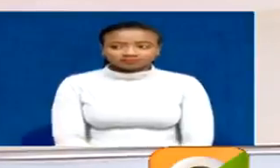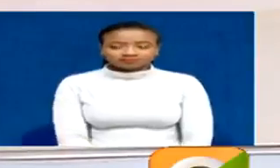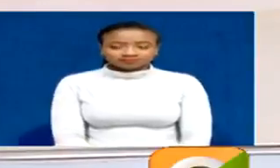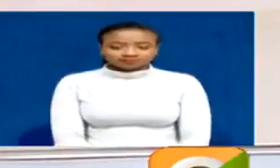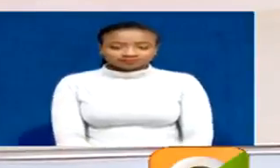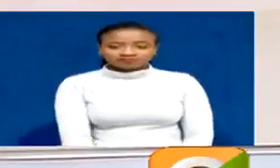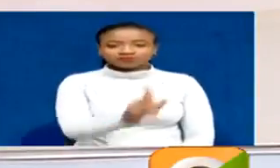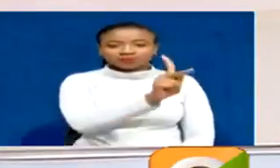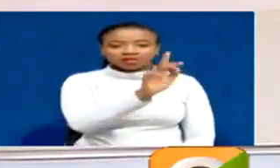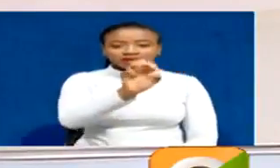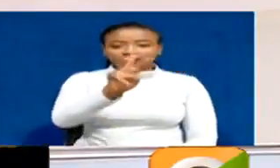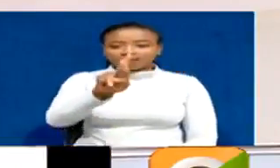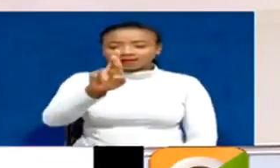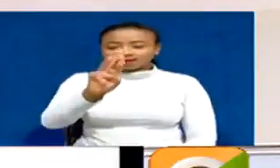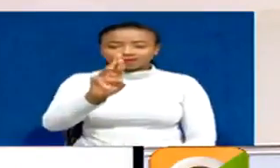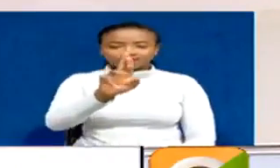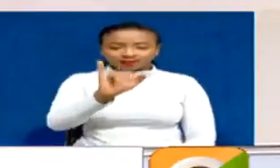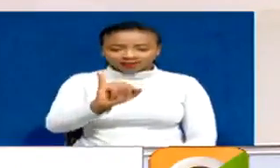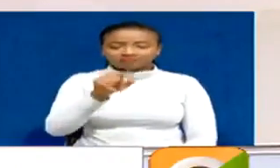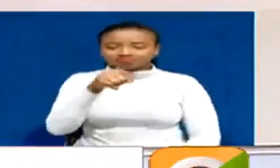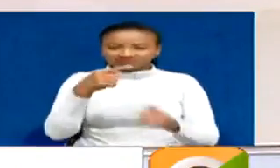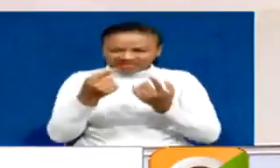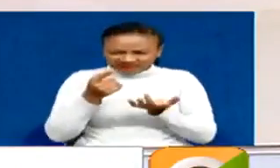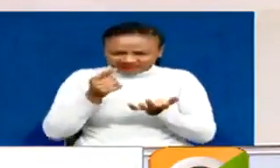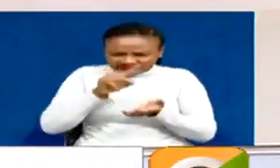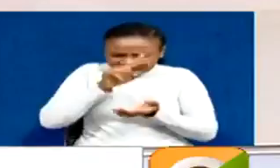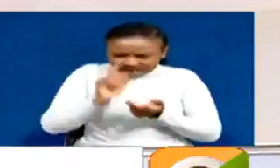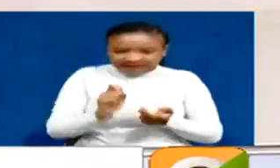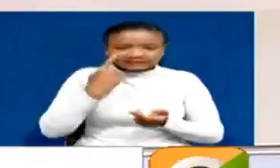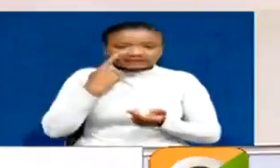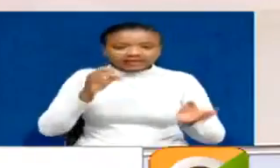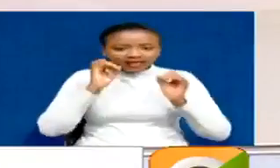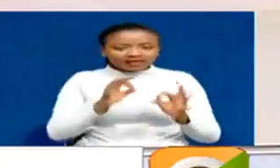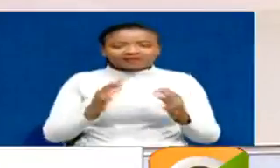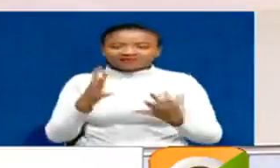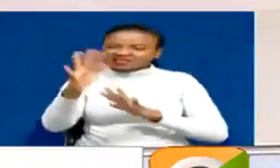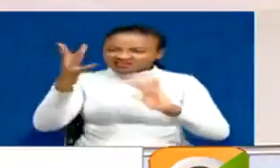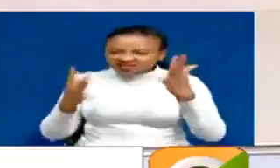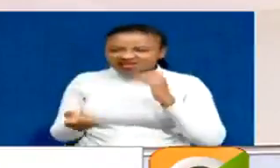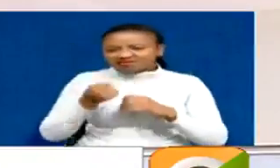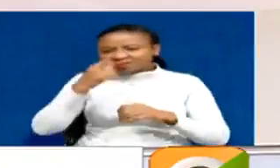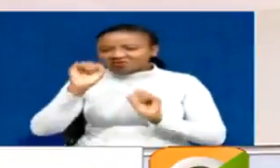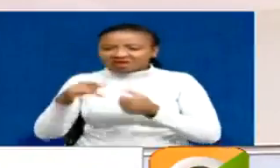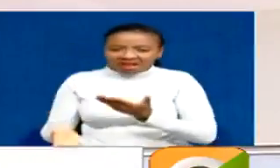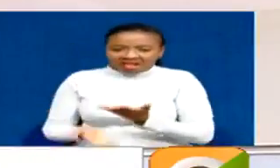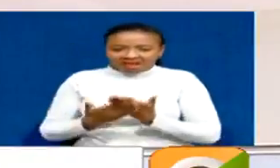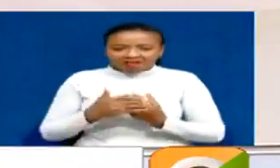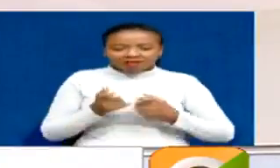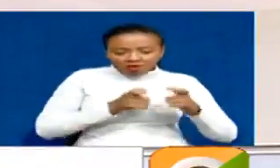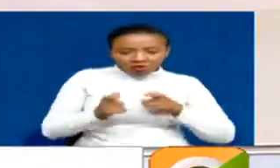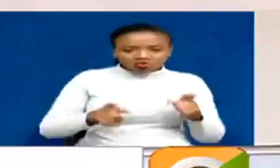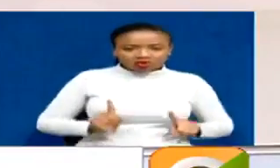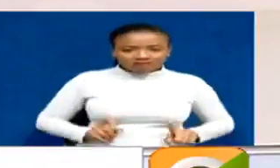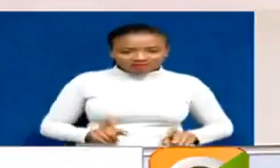Taasisi ya utafiti wa matibabu nchini KEMRI inafanya majaribio ya matumizi ya dawa za kiasili itakayotumika kuzuia minyoo. Utafiti